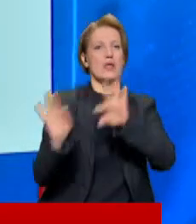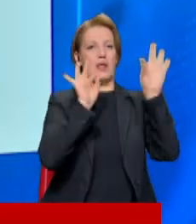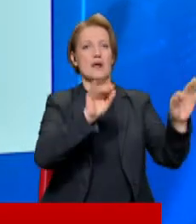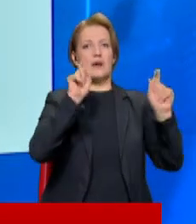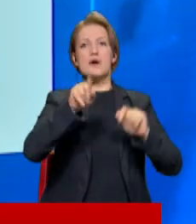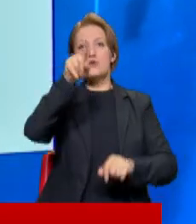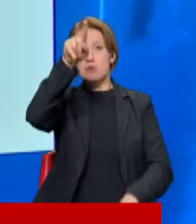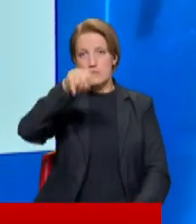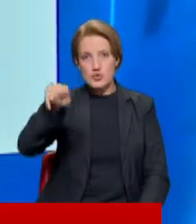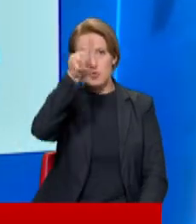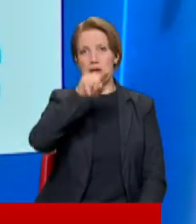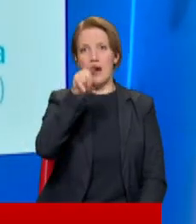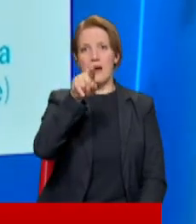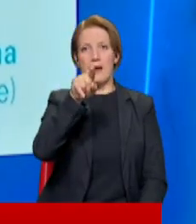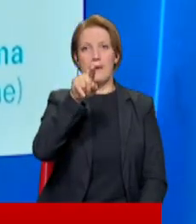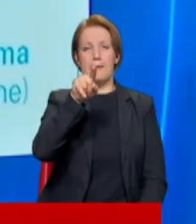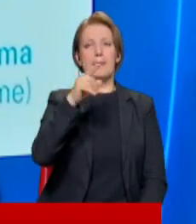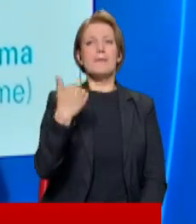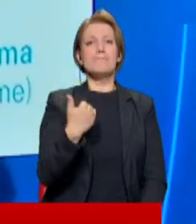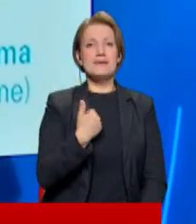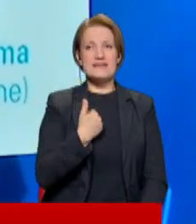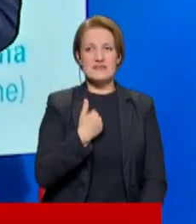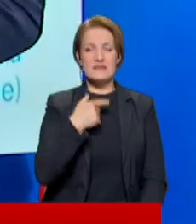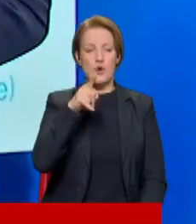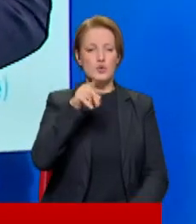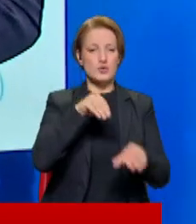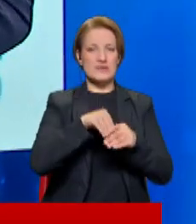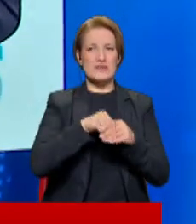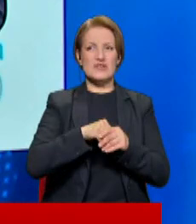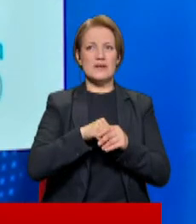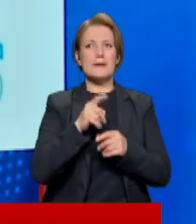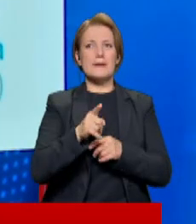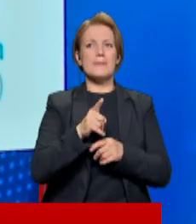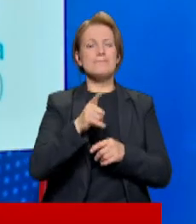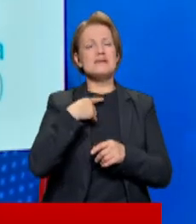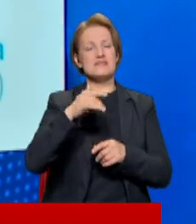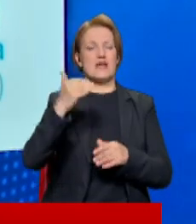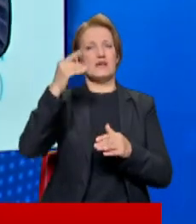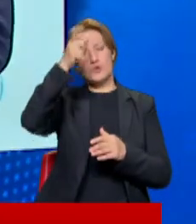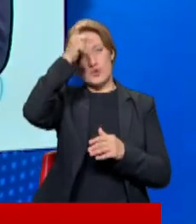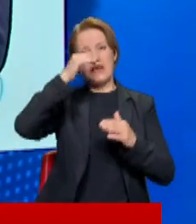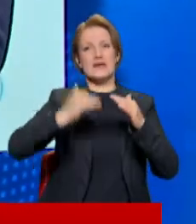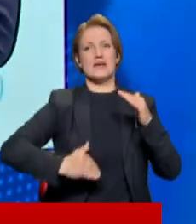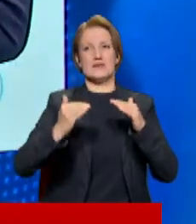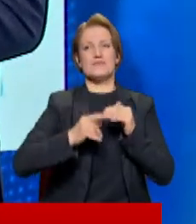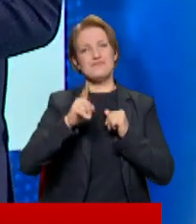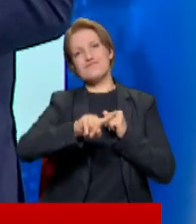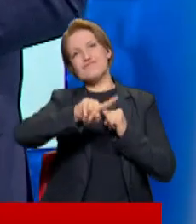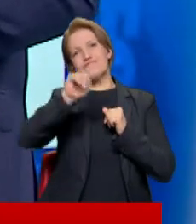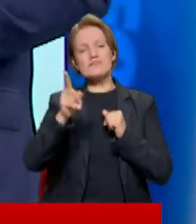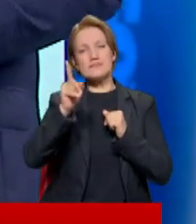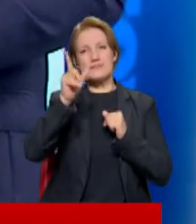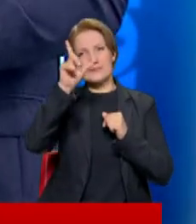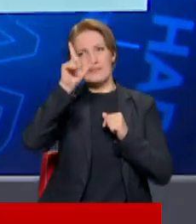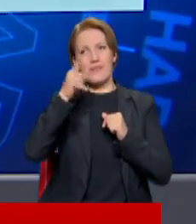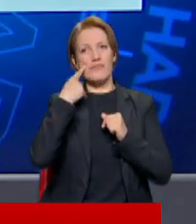şurada işi yapıyorlar Biz onun için tims'te Pizza'da hep geri kalıyor ikinci geldiğimiz öteki şeyimize